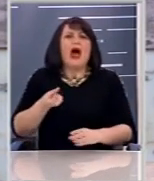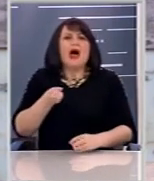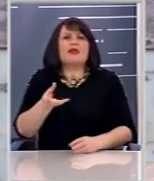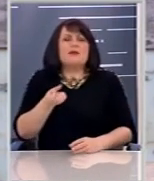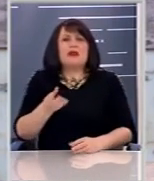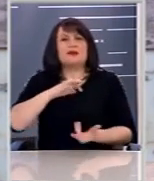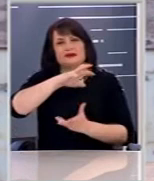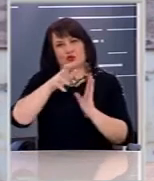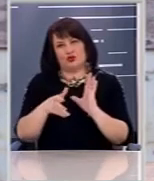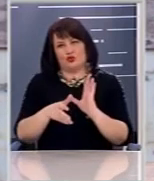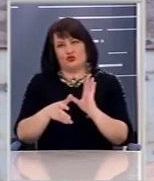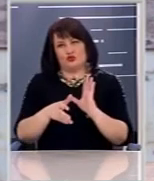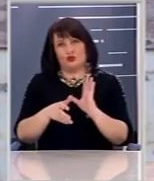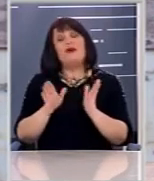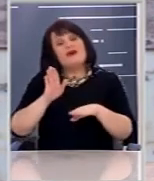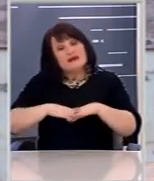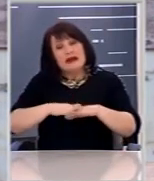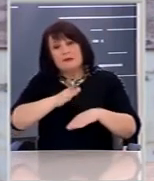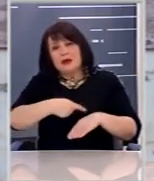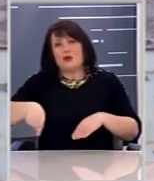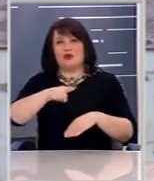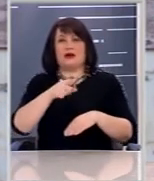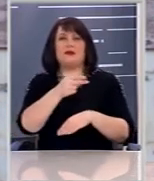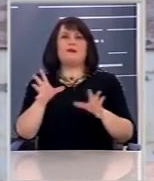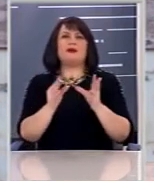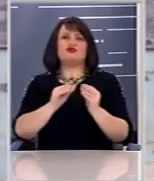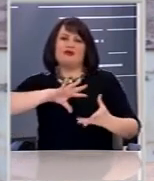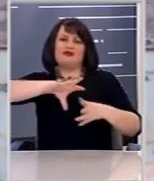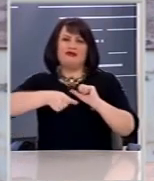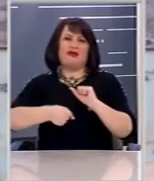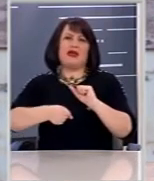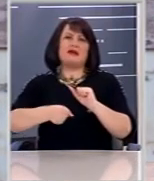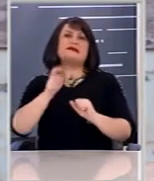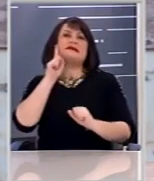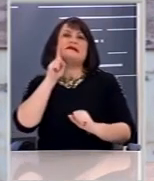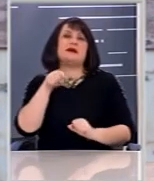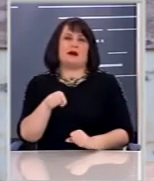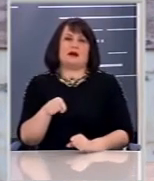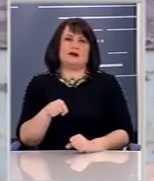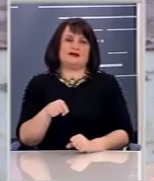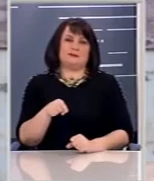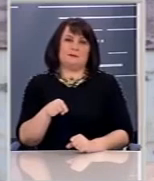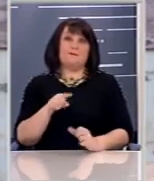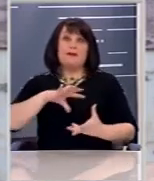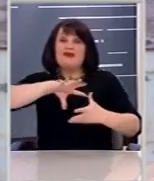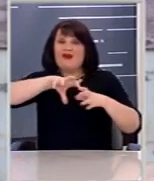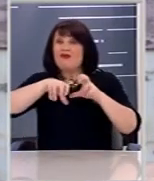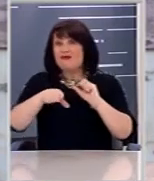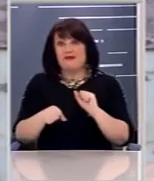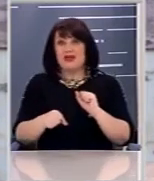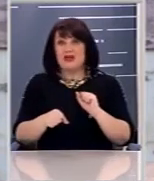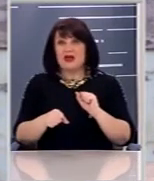σε όλο τον κόσμο σε σχέση με τη βία σε βάρος των γυναικών. Η βία δεν έχει